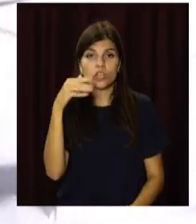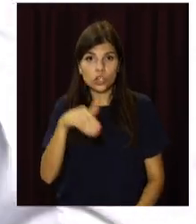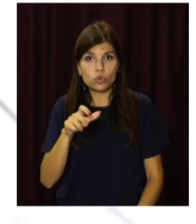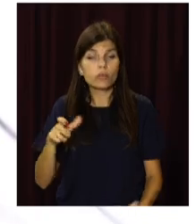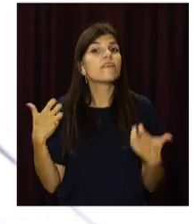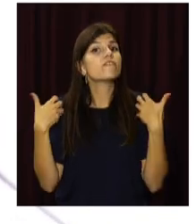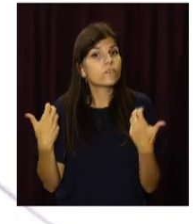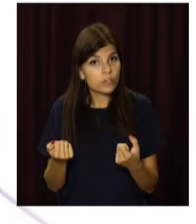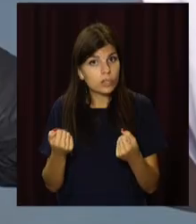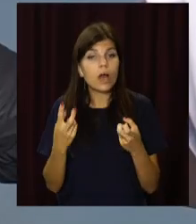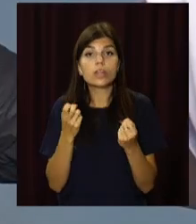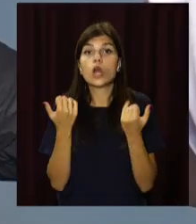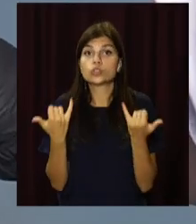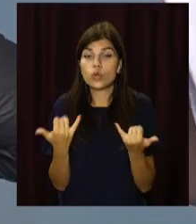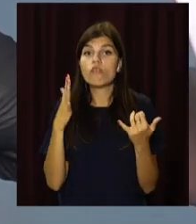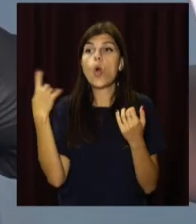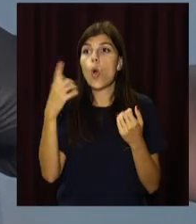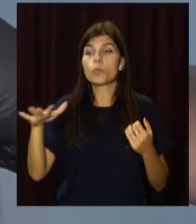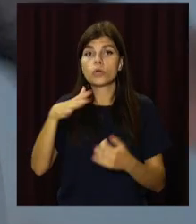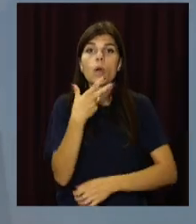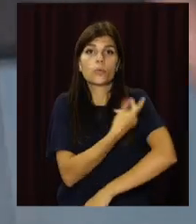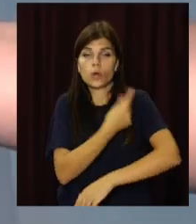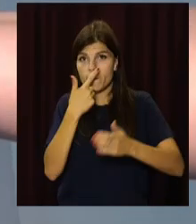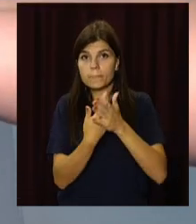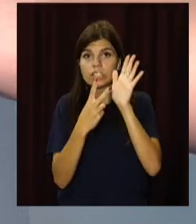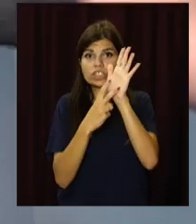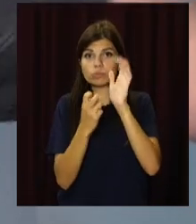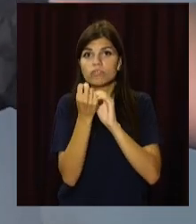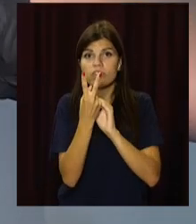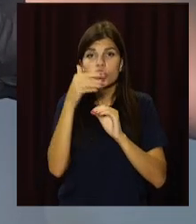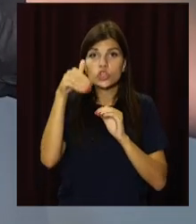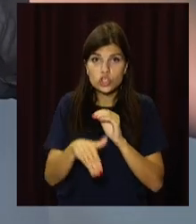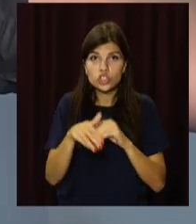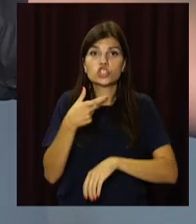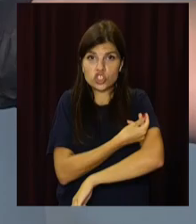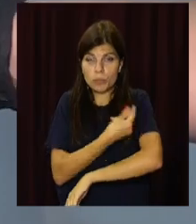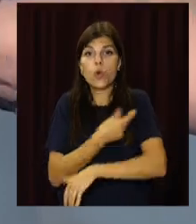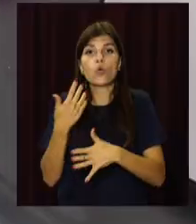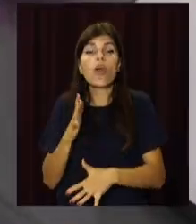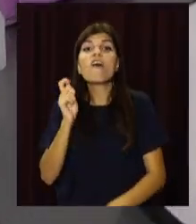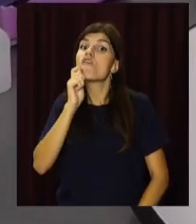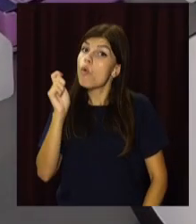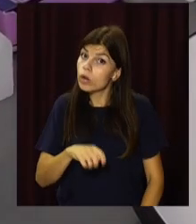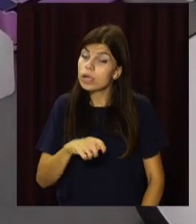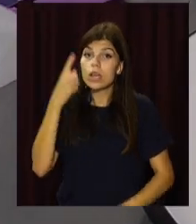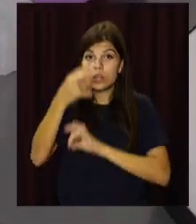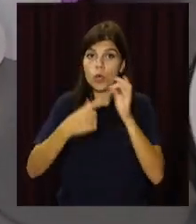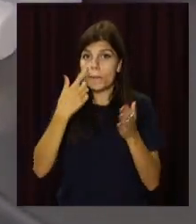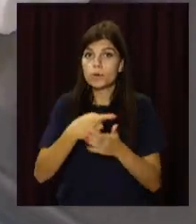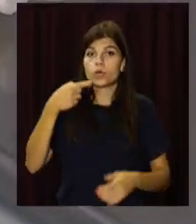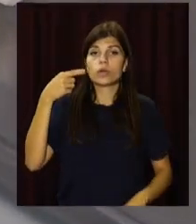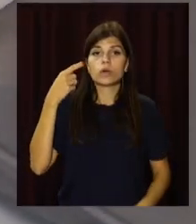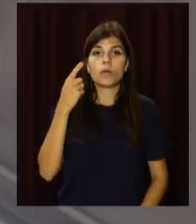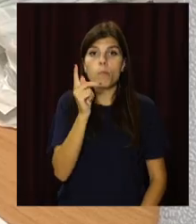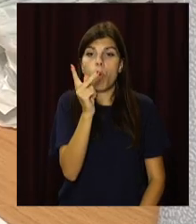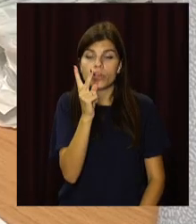людей одужали. На сьогодні в області зробили вже понад 712 тисяч щеплень. В Україні ж за добу понад